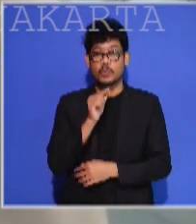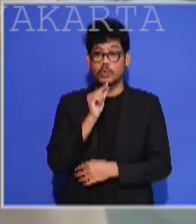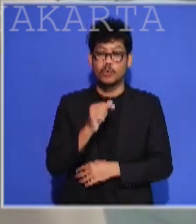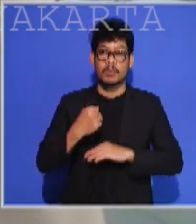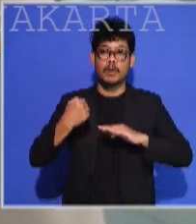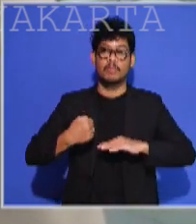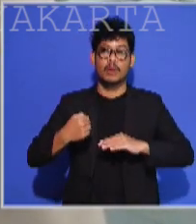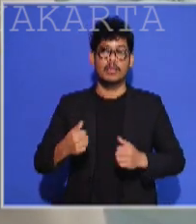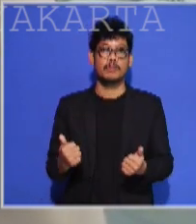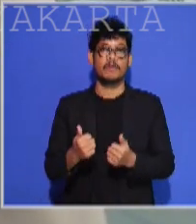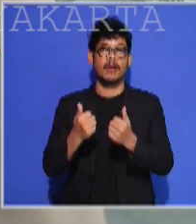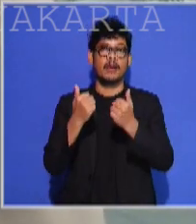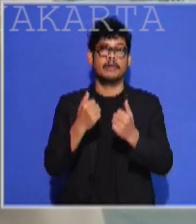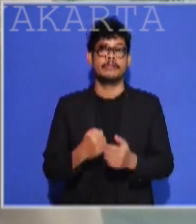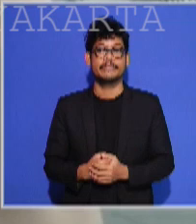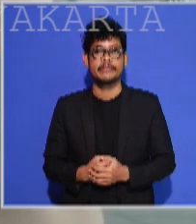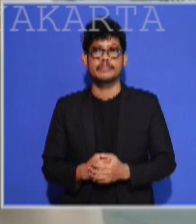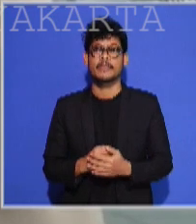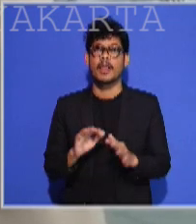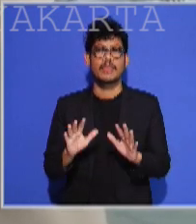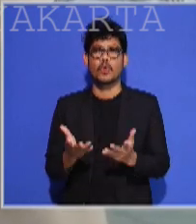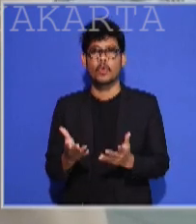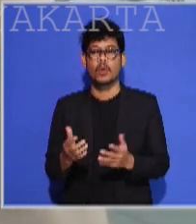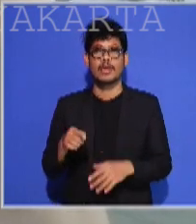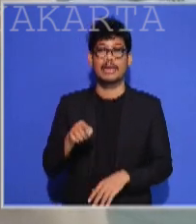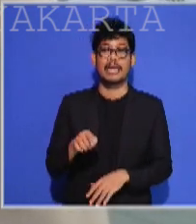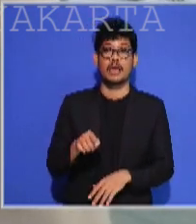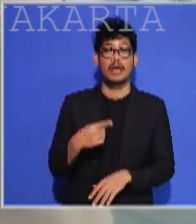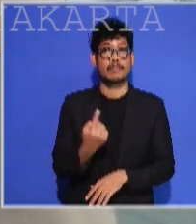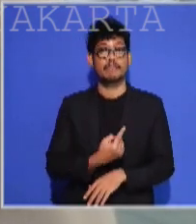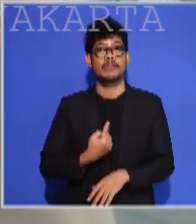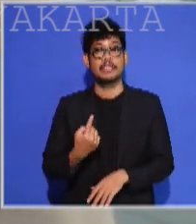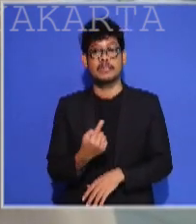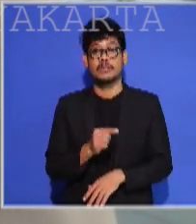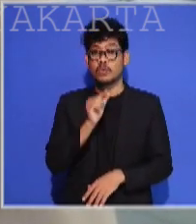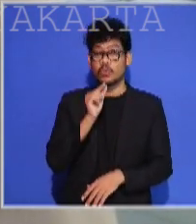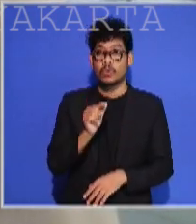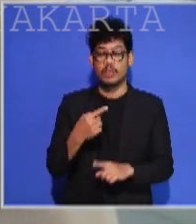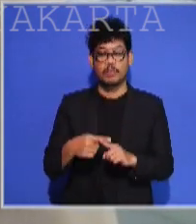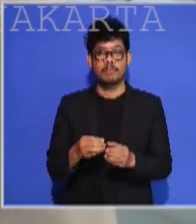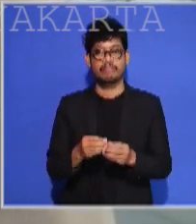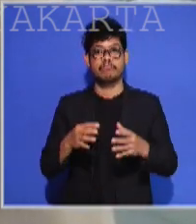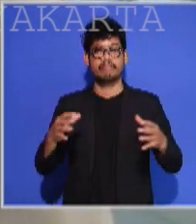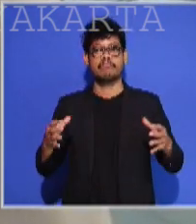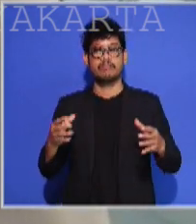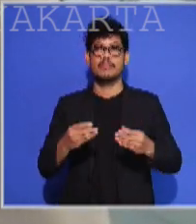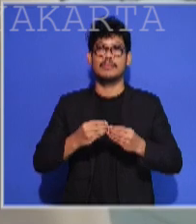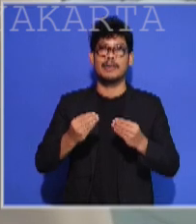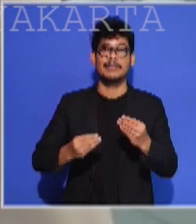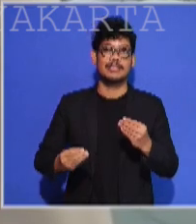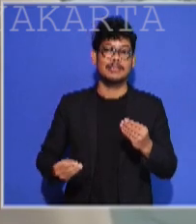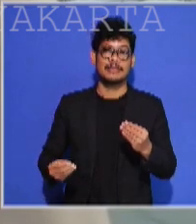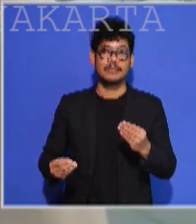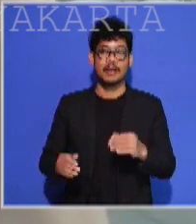Pramuka istimewa jadi Pramuka istimewa ini adalah upaya kita untuk menumbuhkan generasi muda kita para pesta Didik kita